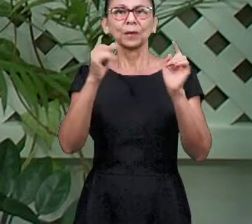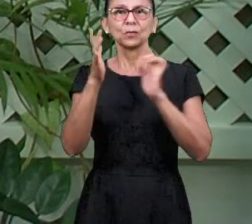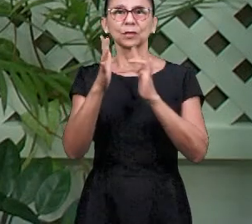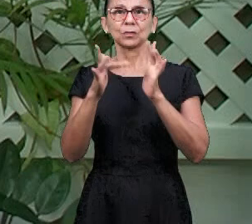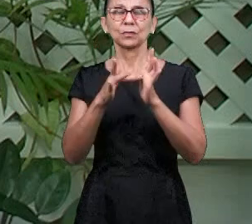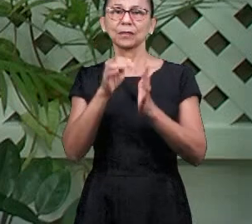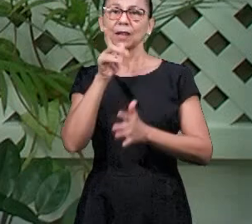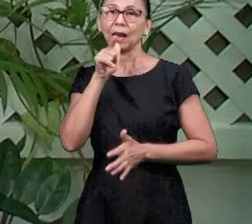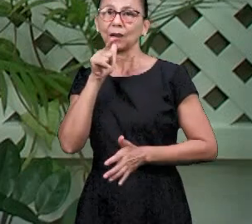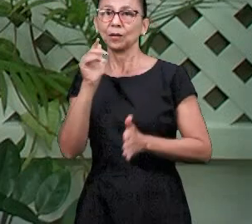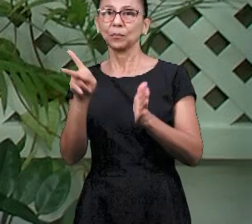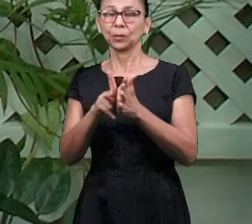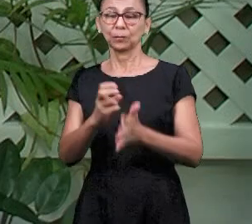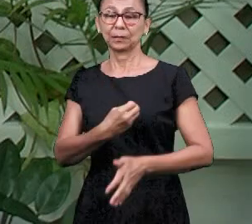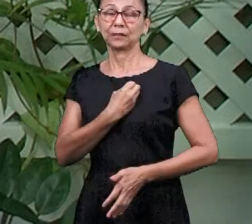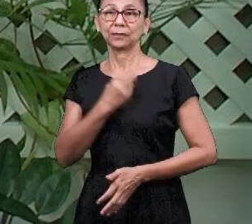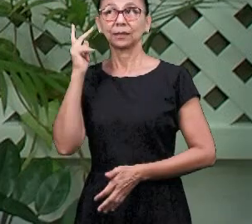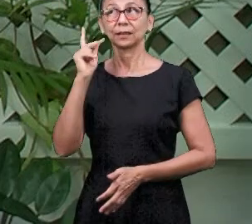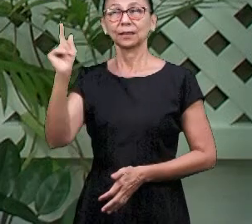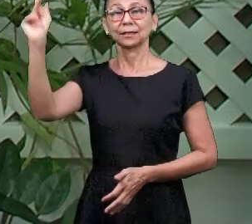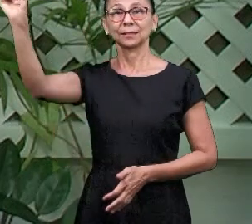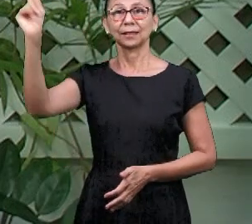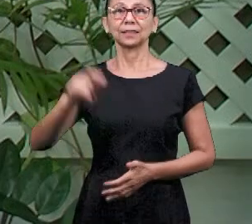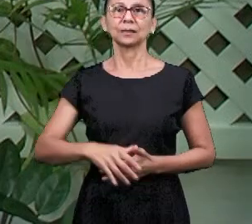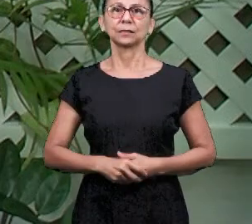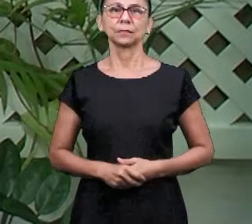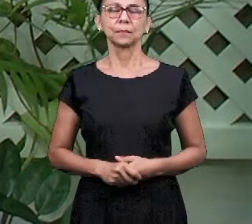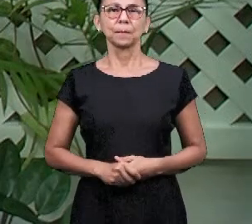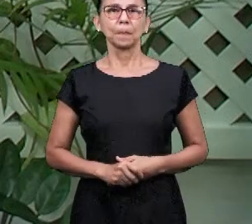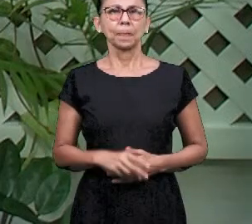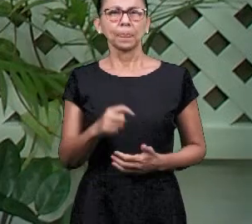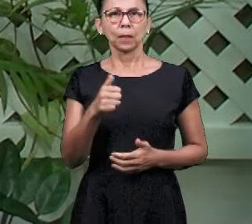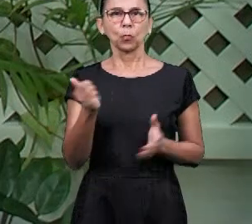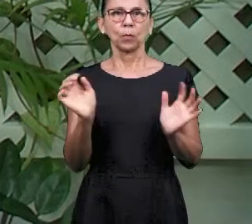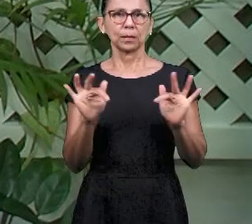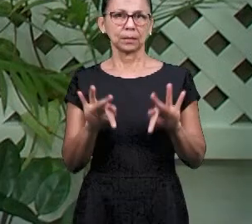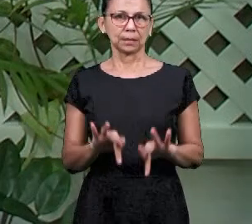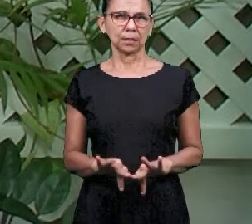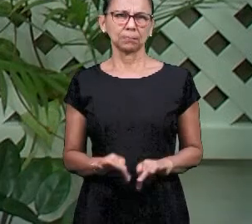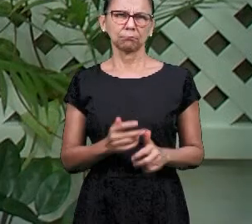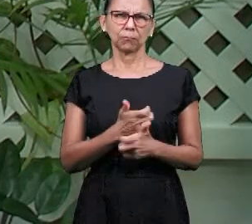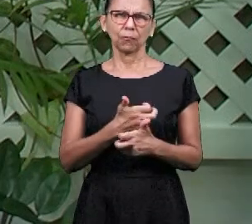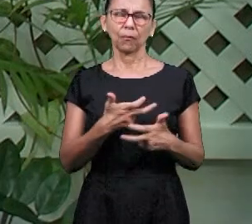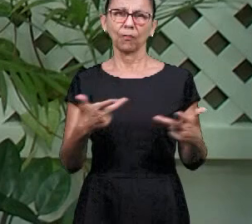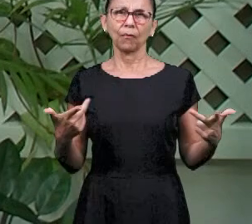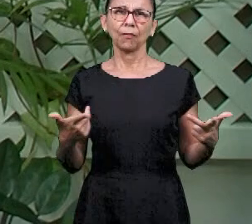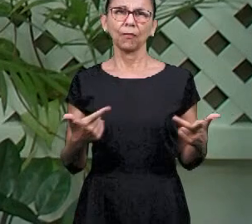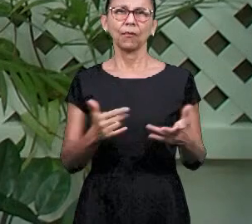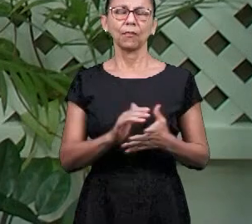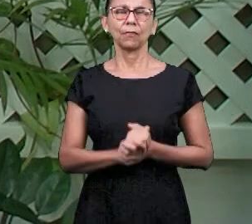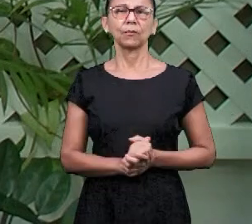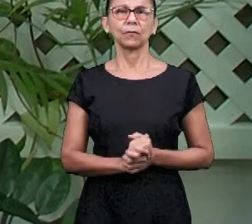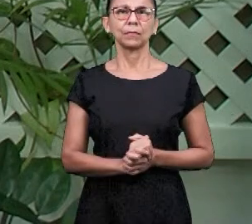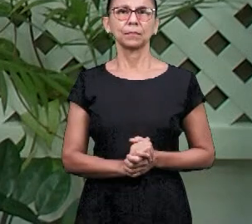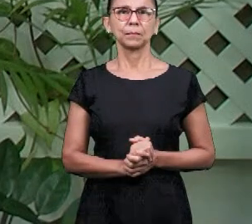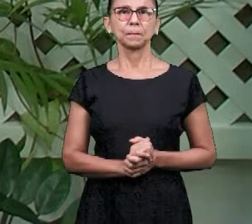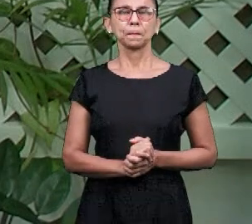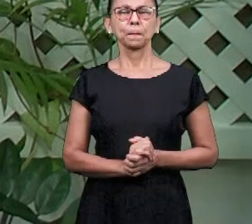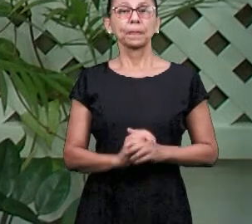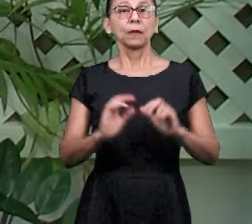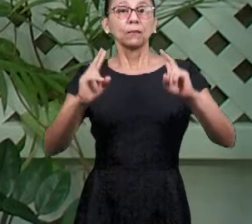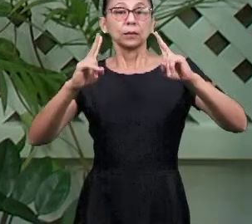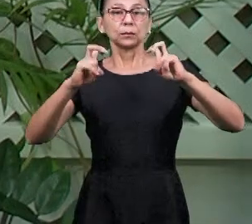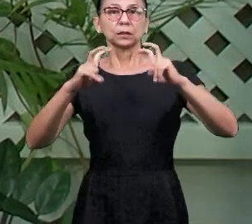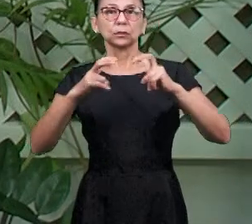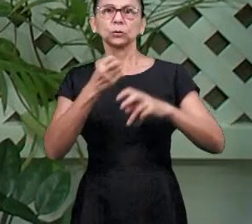Et il a demandé l'eau. Elle a dit qu'il n'avait pas. Jésus a dit qu'il y avait l'eau. Il a dit non. Donc, je veux cette eau. Je veux cette eau